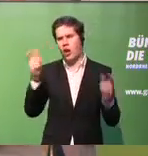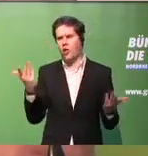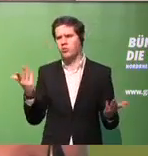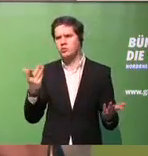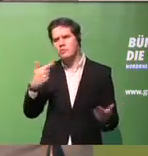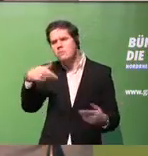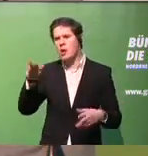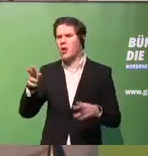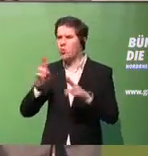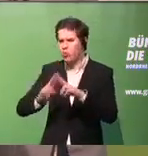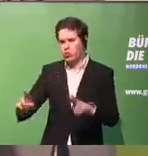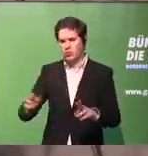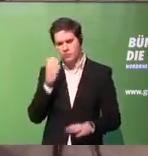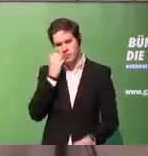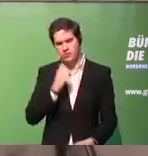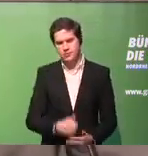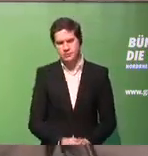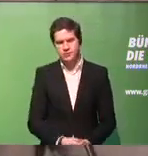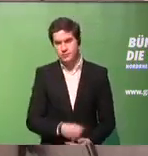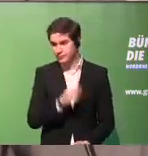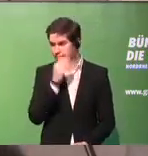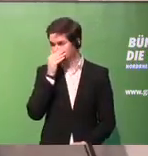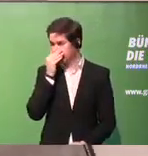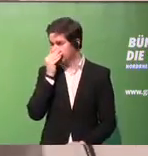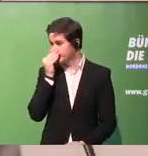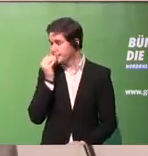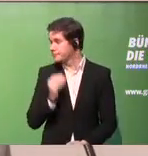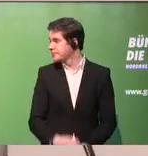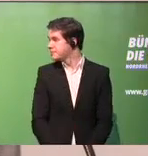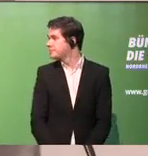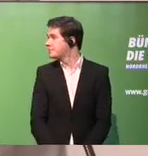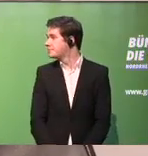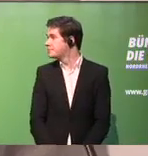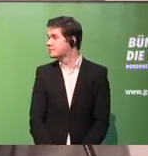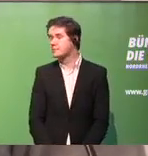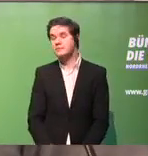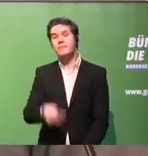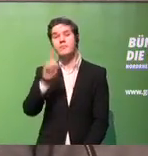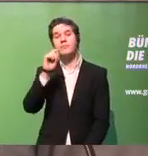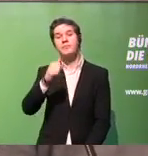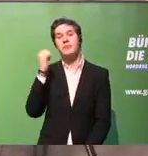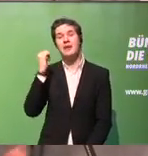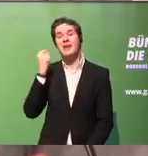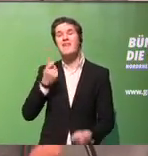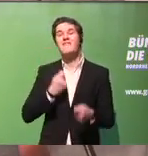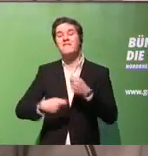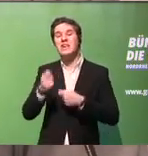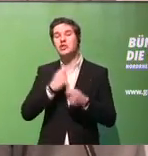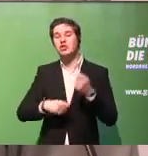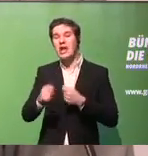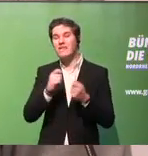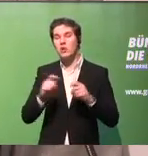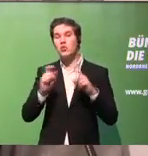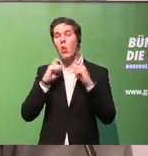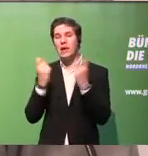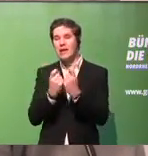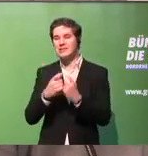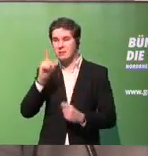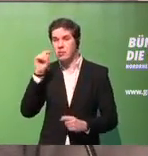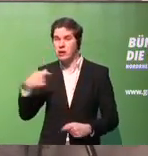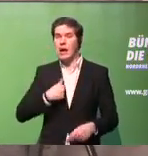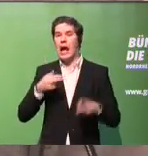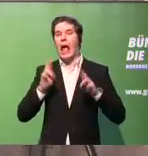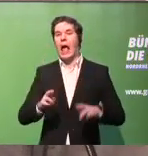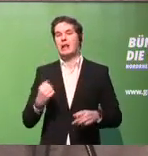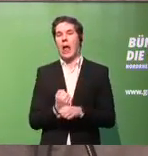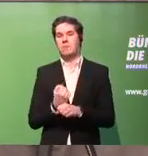mehr Ruhe. Danke. Diesen Wirtschaftskongress haben wir sehr ehrenamtlich erarbeitet. Eigentlich so eine Graswurzelbewegung war das, weil